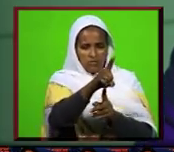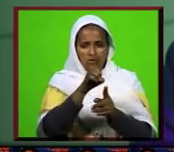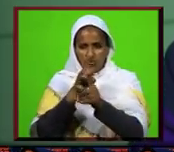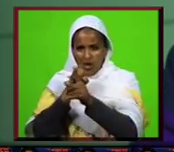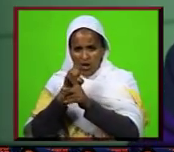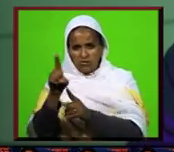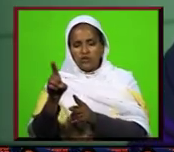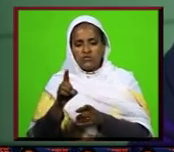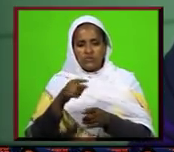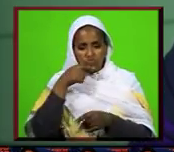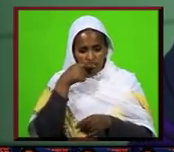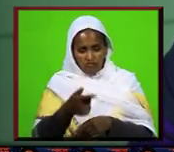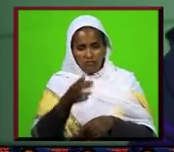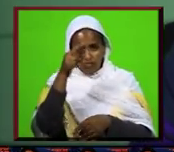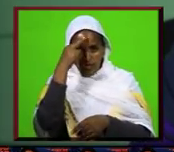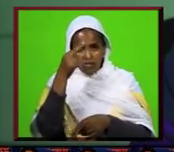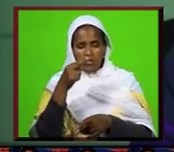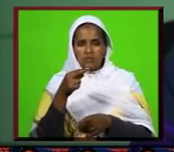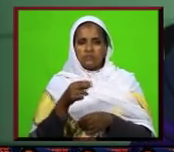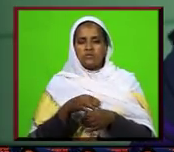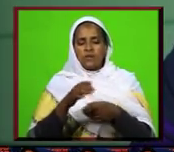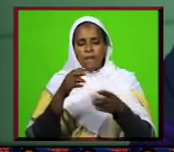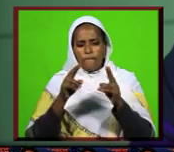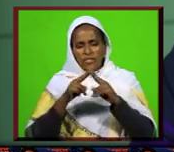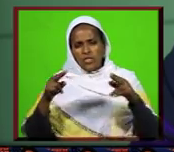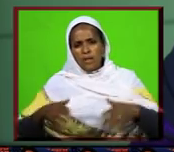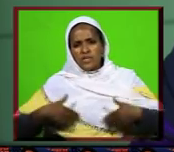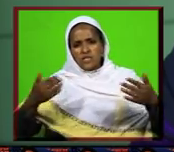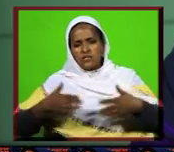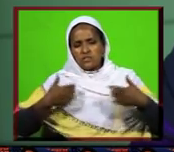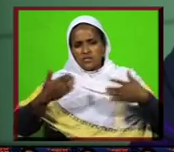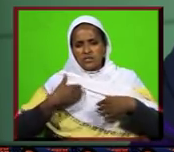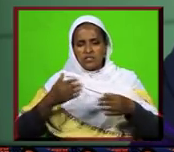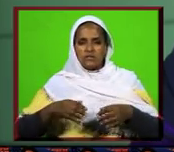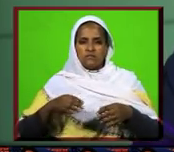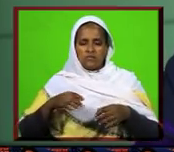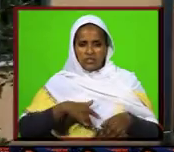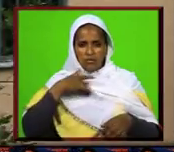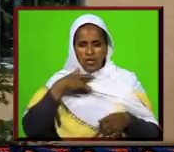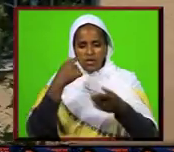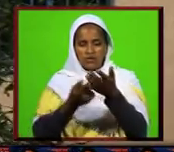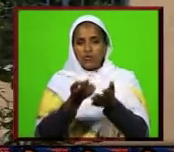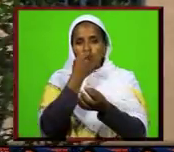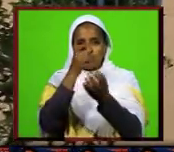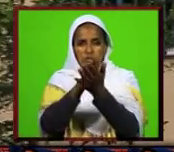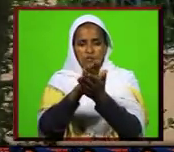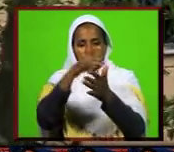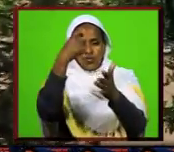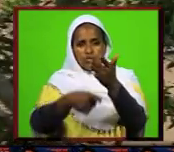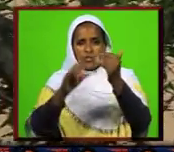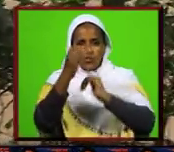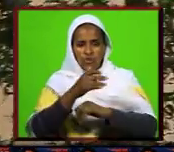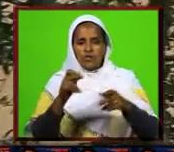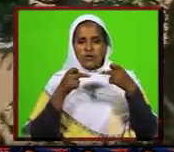አቅጣጫውን ጥሩ ስትናገሩ በጣም ነው ደስታ የተሰማኝ ማለት ነው። የዚያብነት ትምህርት ቤት ውጤት